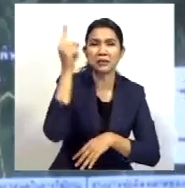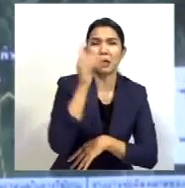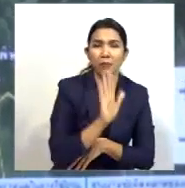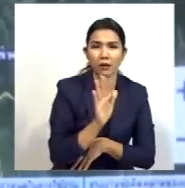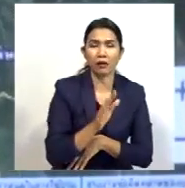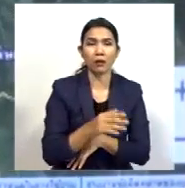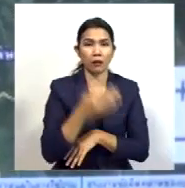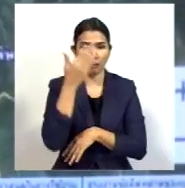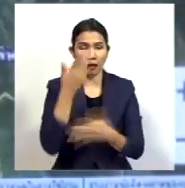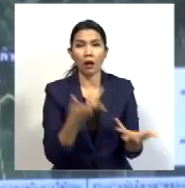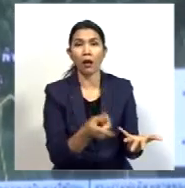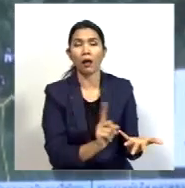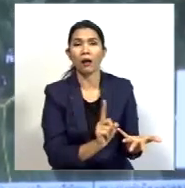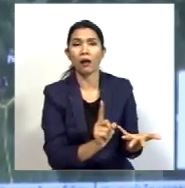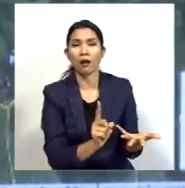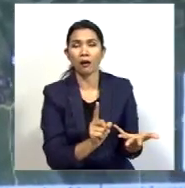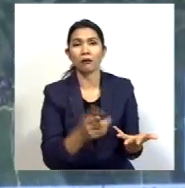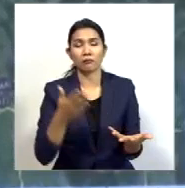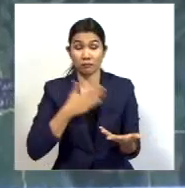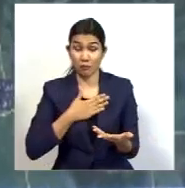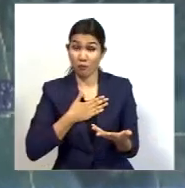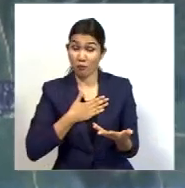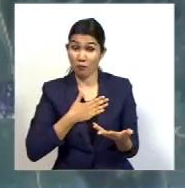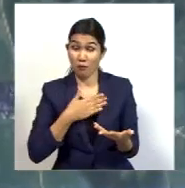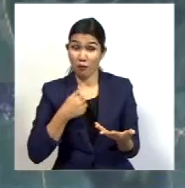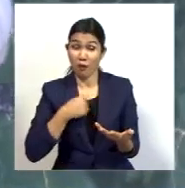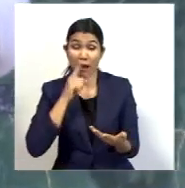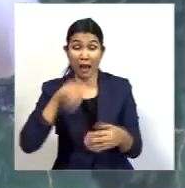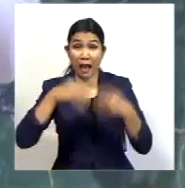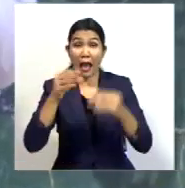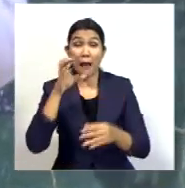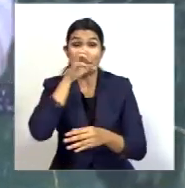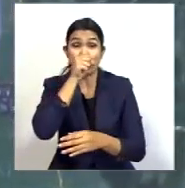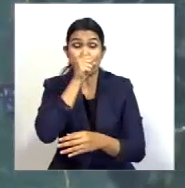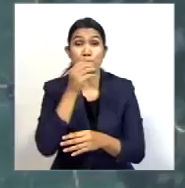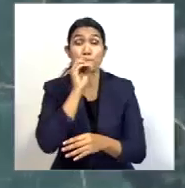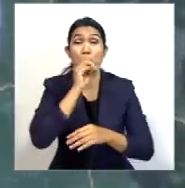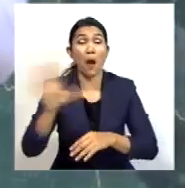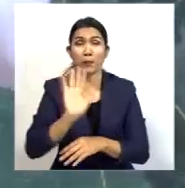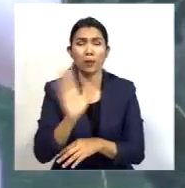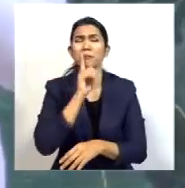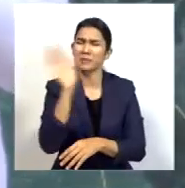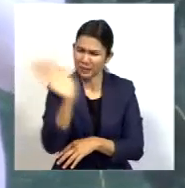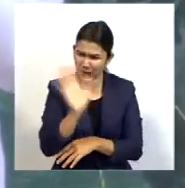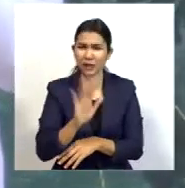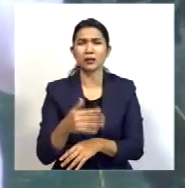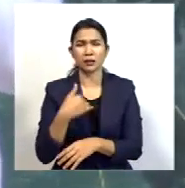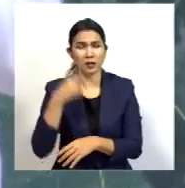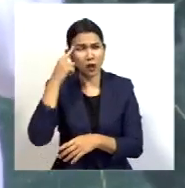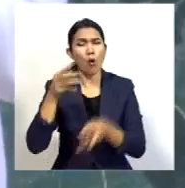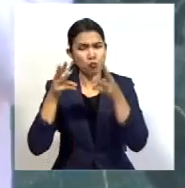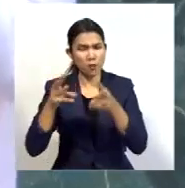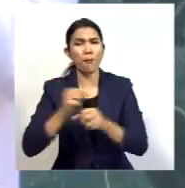เที่ยวแล้วมันเกิดอะไรขึ้นอ่ะผมไม่ได้ว่าจะให้ปิดบังผมไม่เคยปิดบังเนี่ยดาวโหลดไปที่อยากจะรู้และป้องกันตัวเองให้